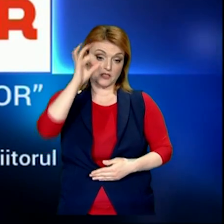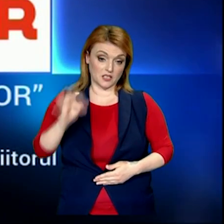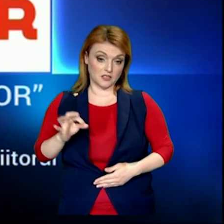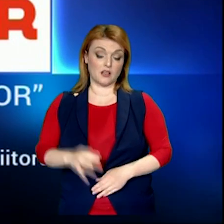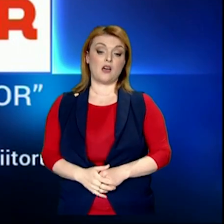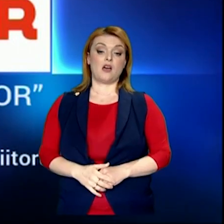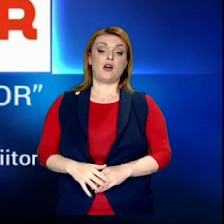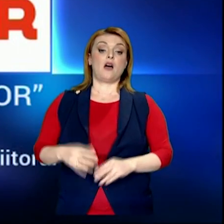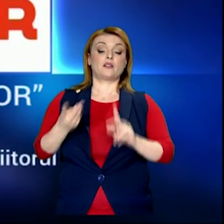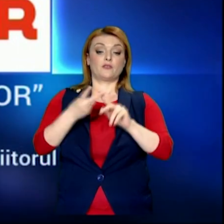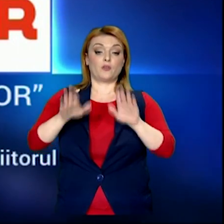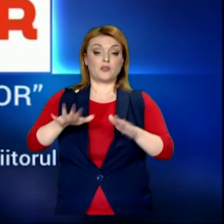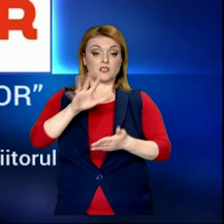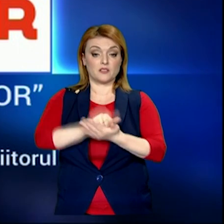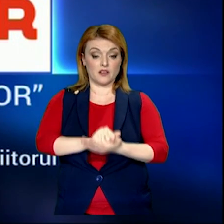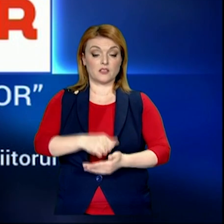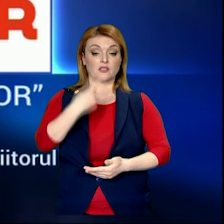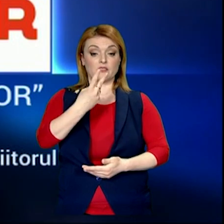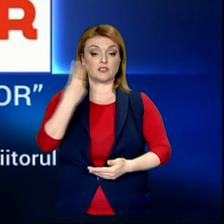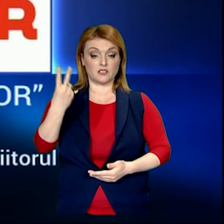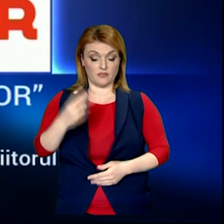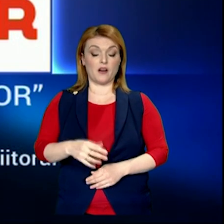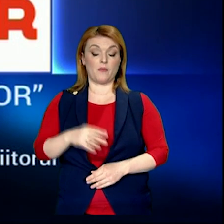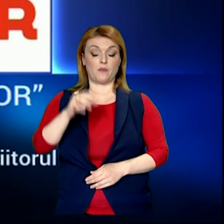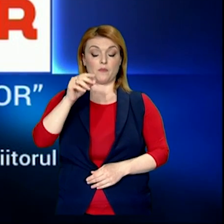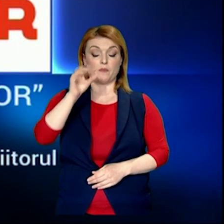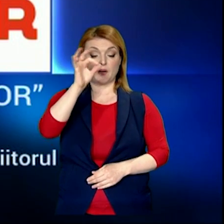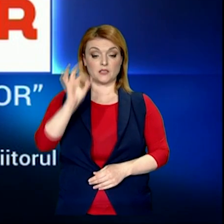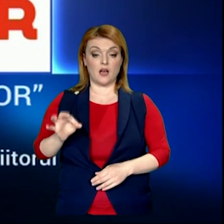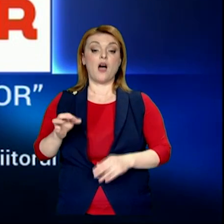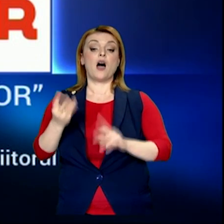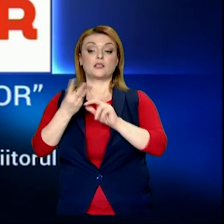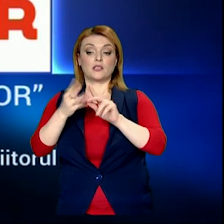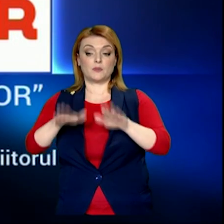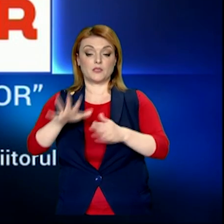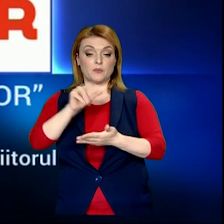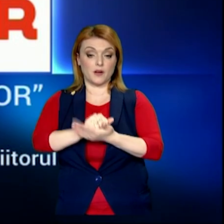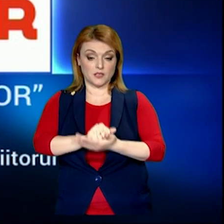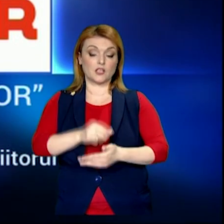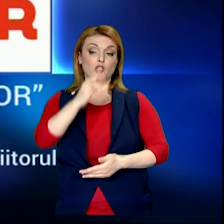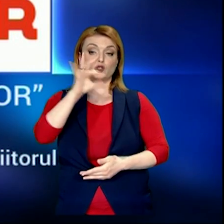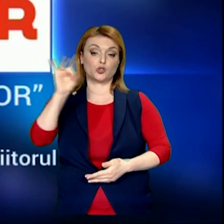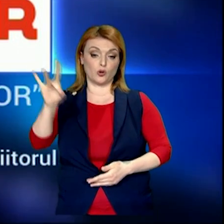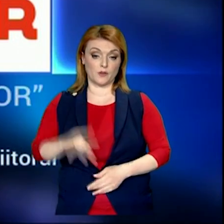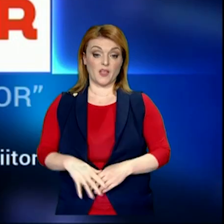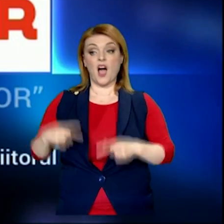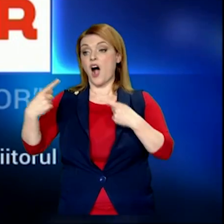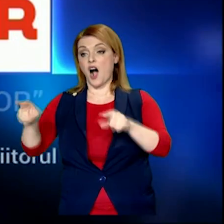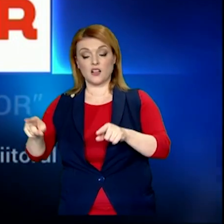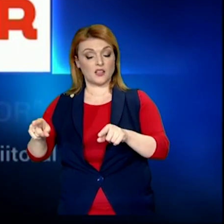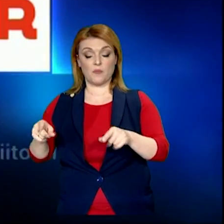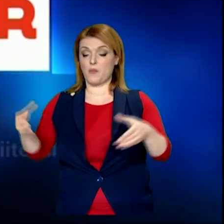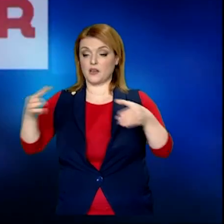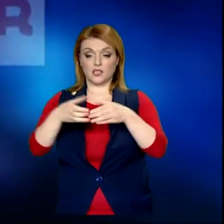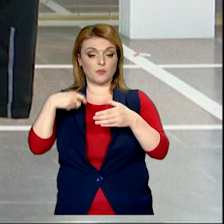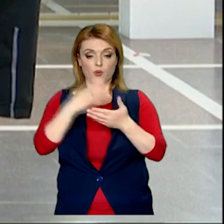cu 22,7%, urmat de Partidul Șor cu puțin peste 8%. Celelalte partide nu ar trece pragul electoral